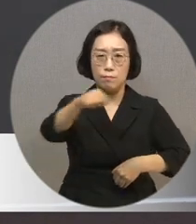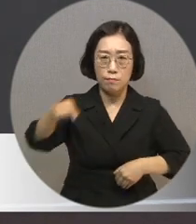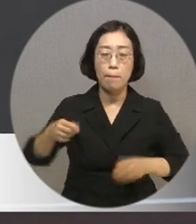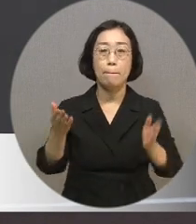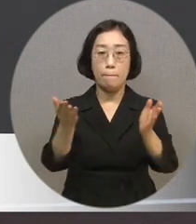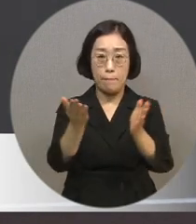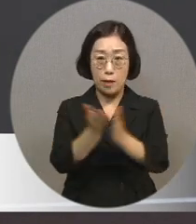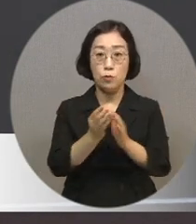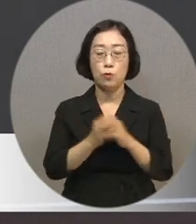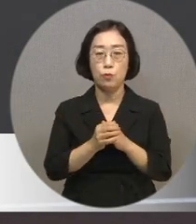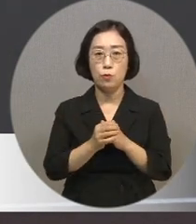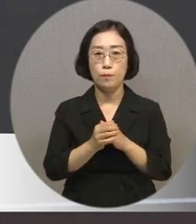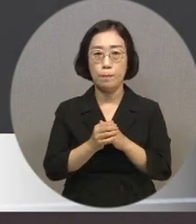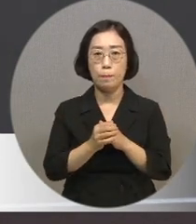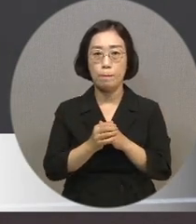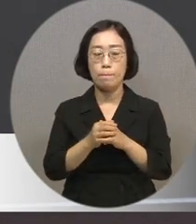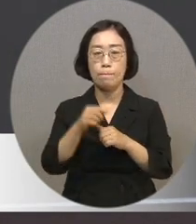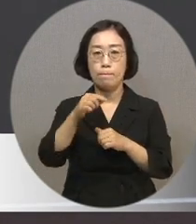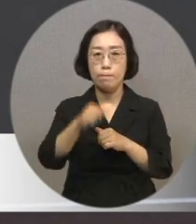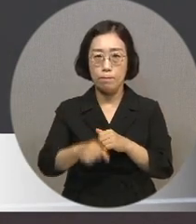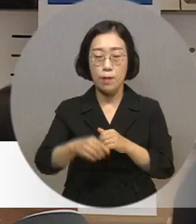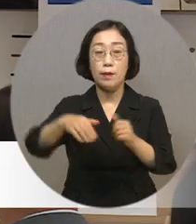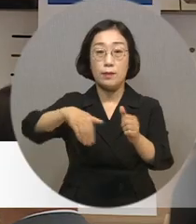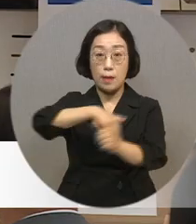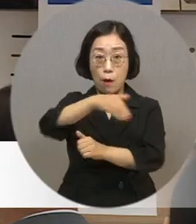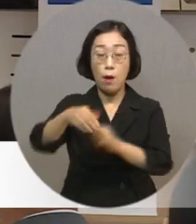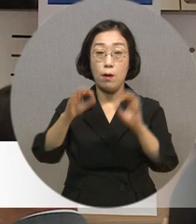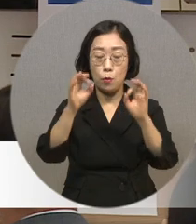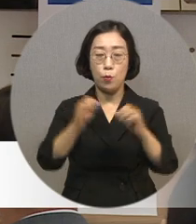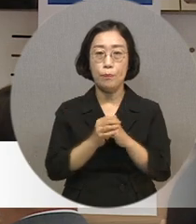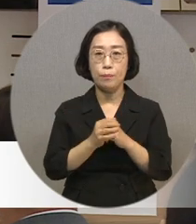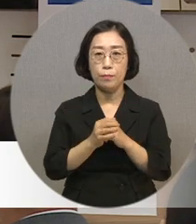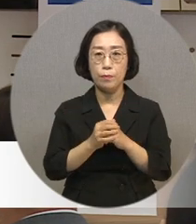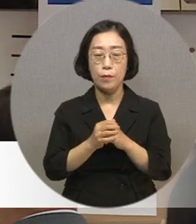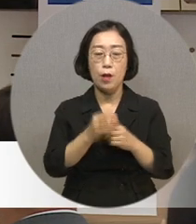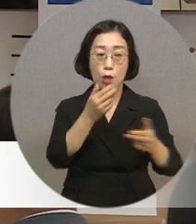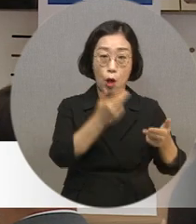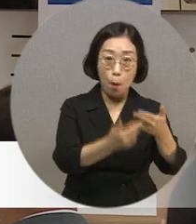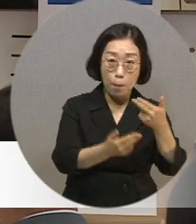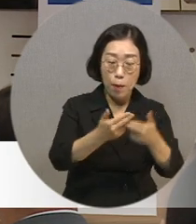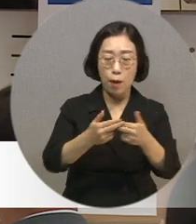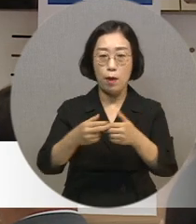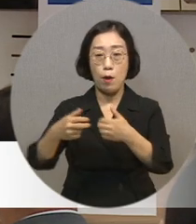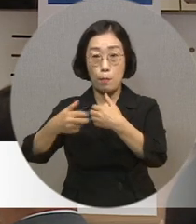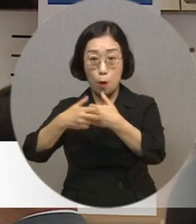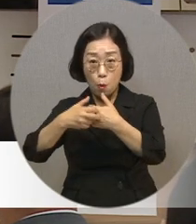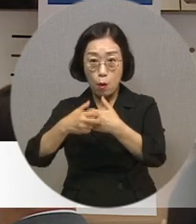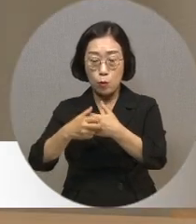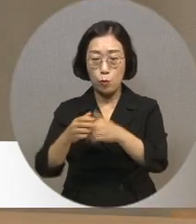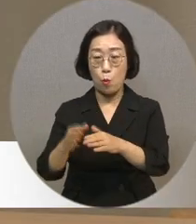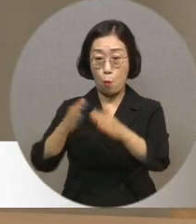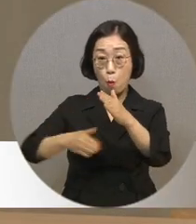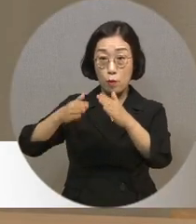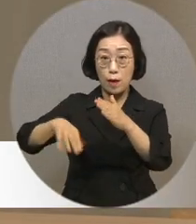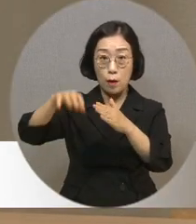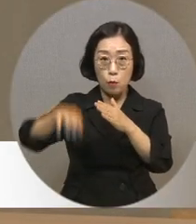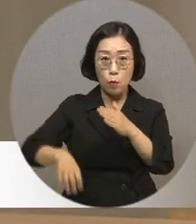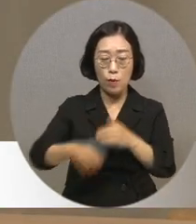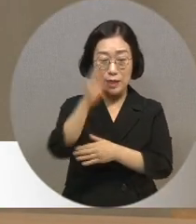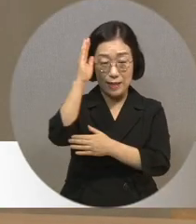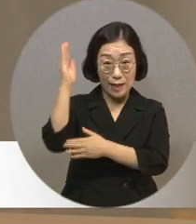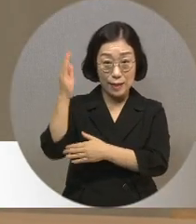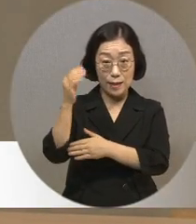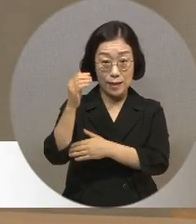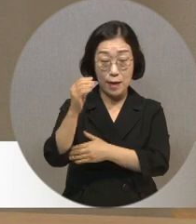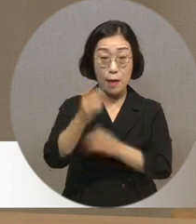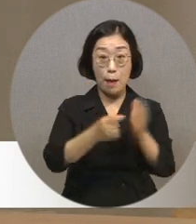그래서 이런 어떤 현황들도 있고 협회와 병원, 공단 등 다수기관이 강연을 통해